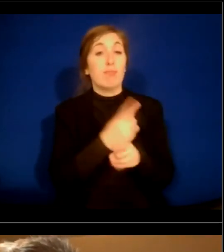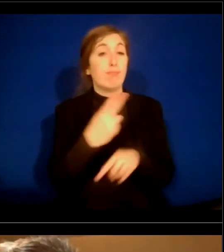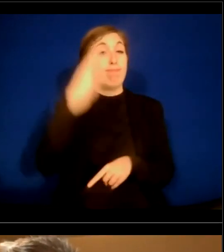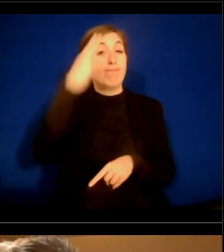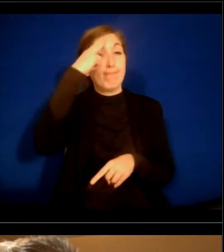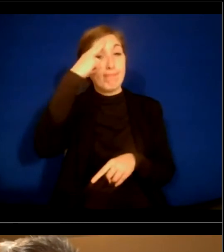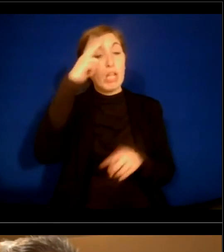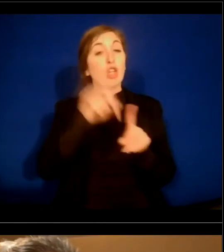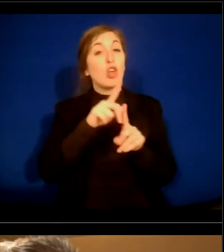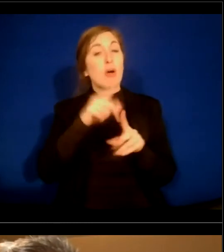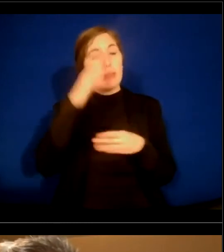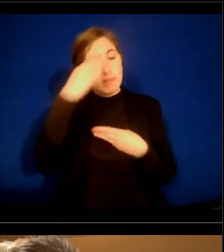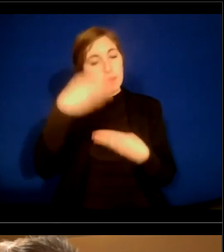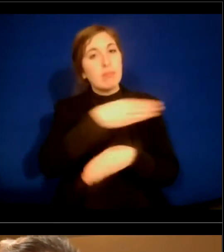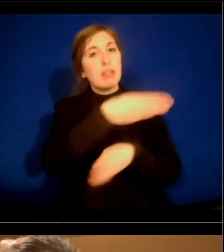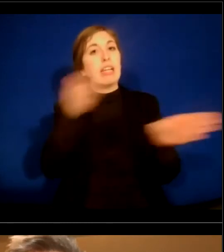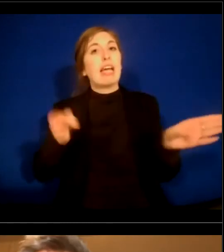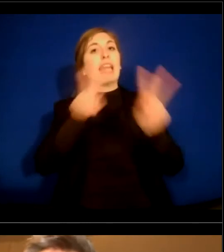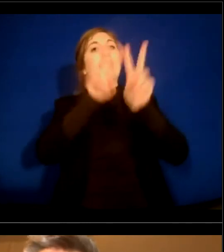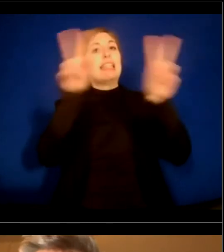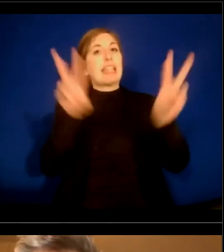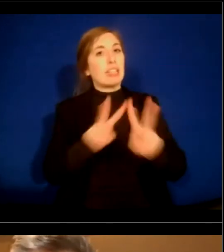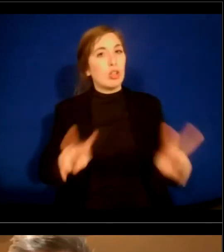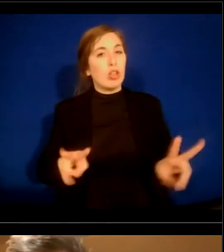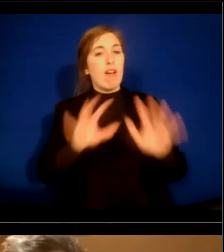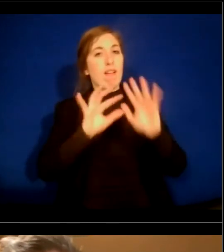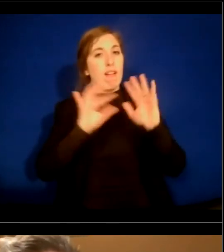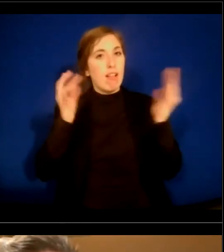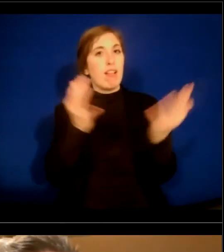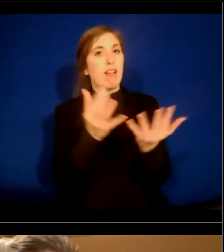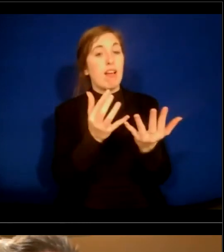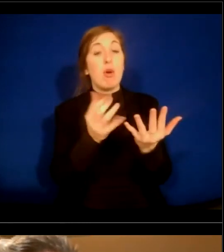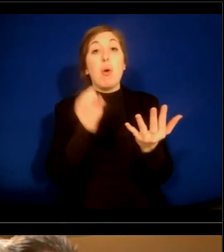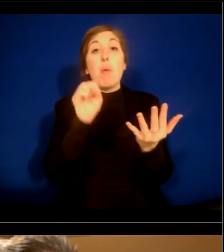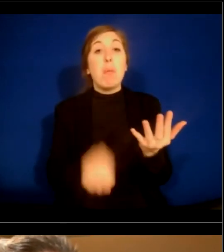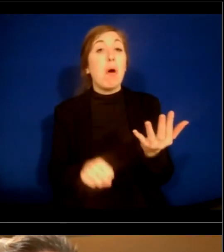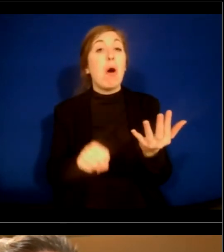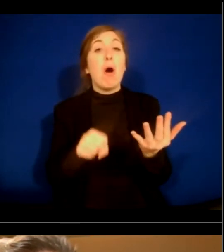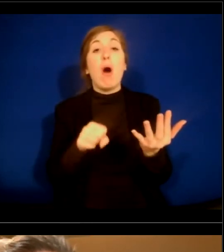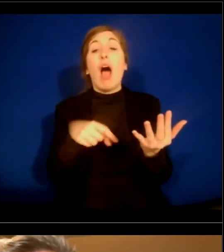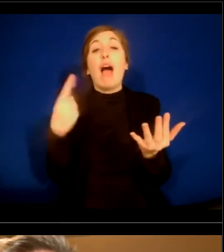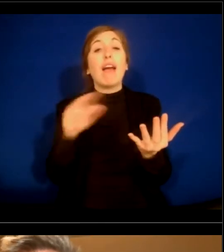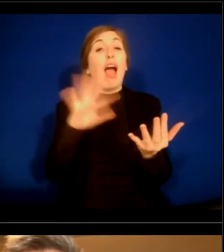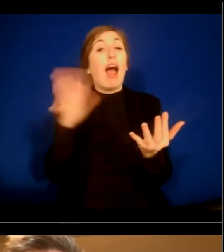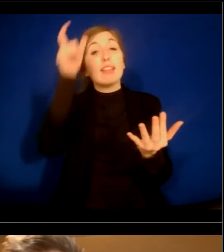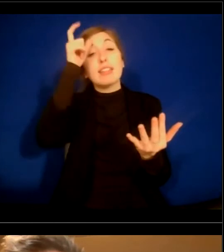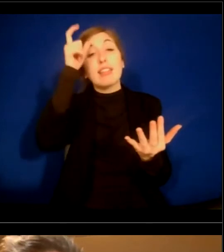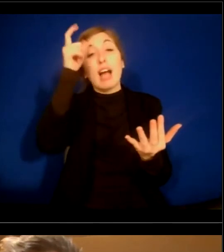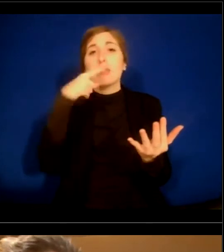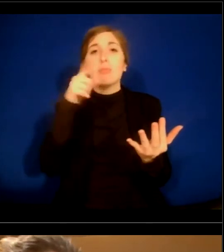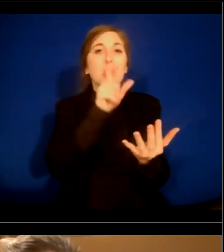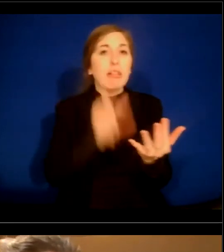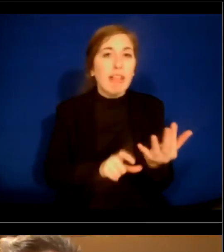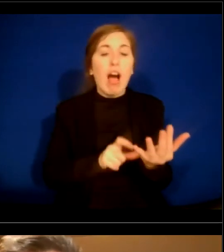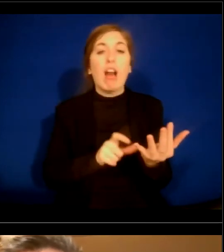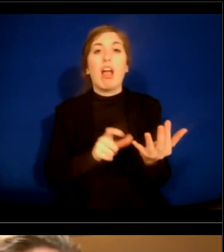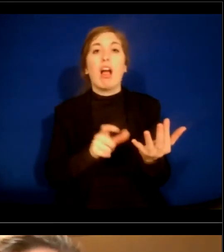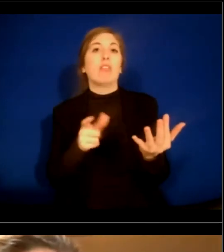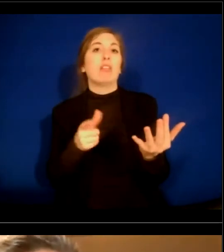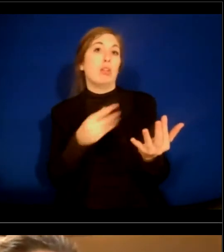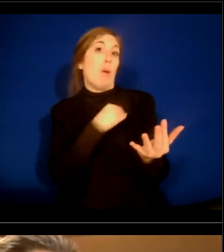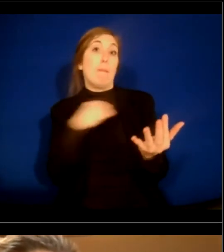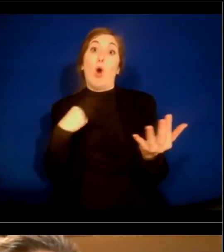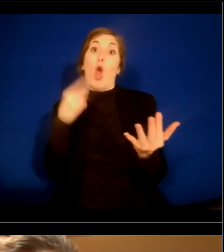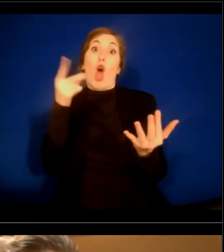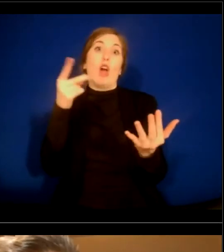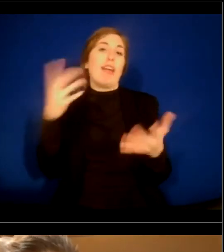pochino orientare dentro un coordinamento fatto dall'ordine, che non ho dubbi che lo farà benissimo, come ha fatto anche